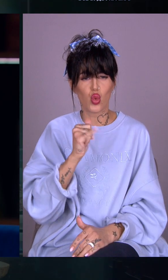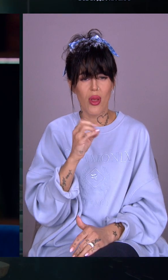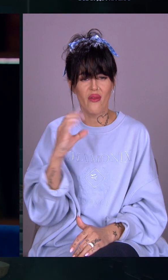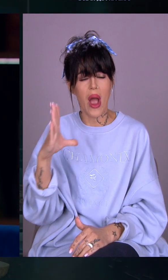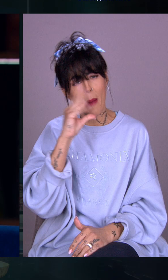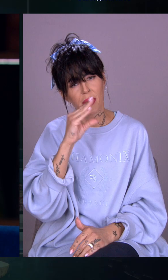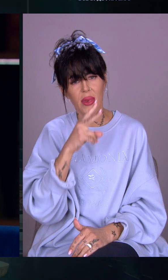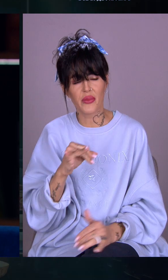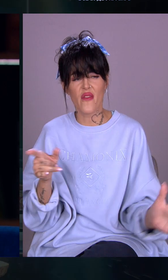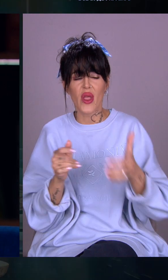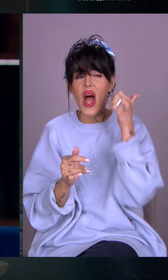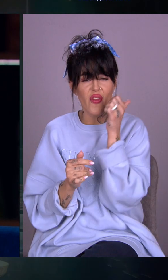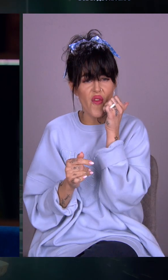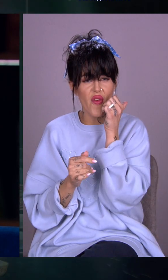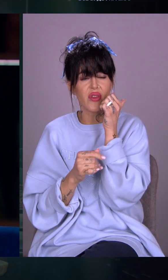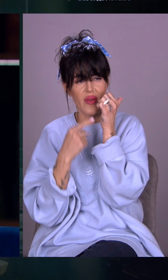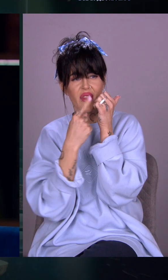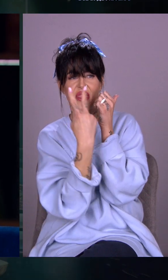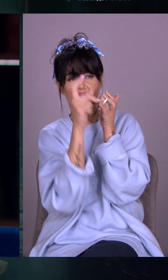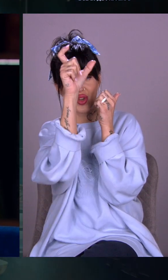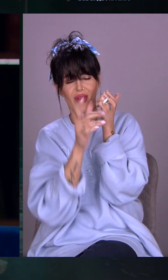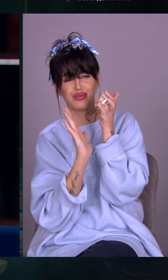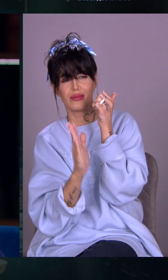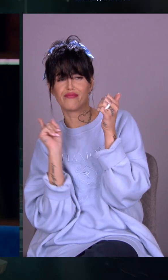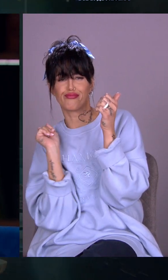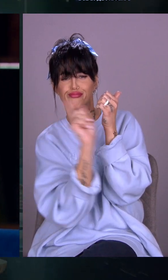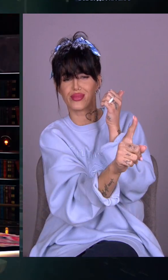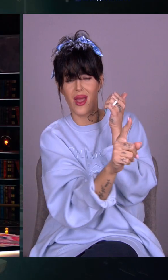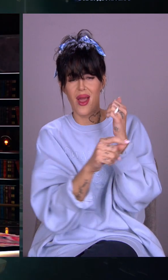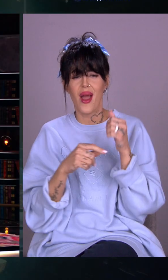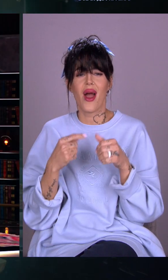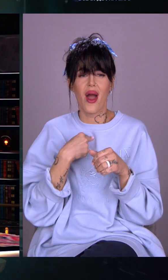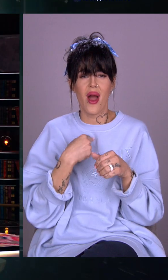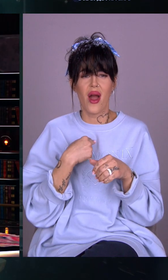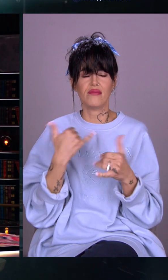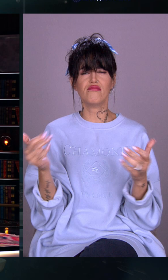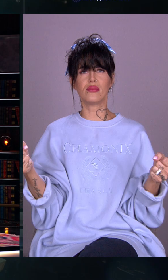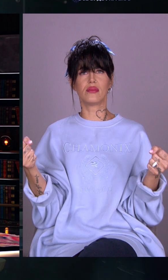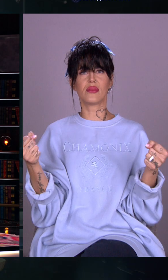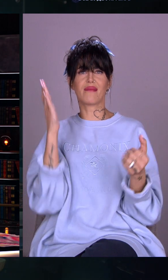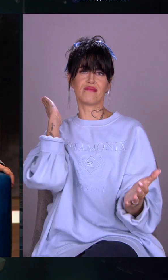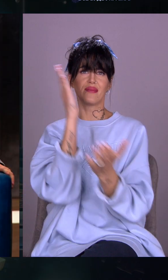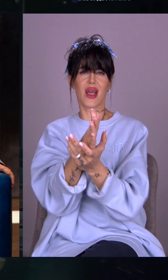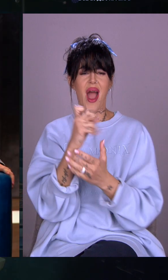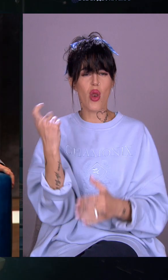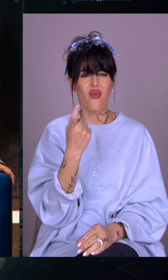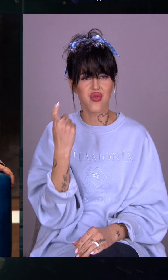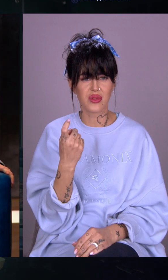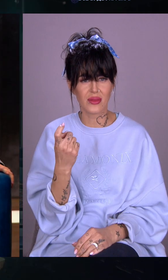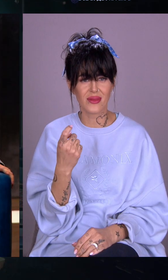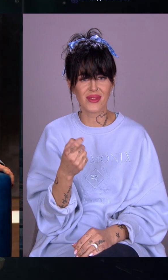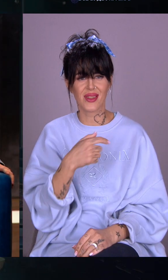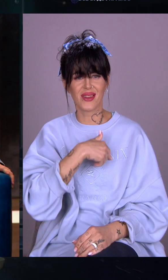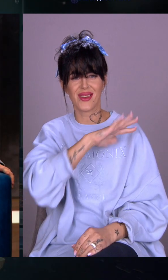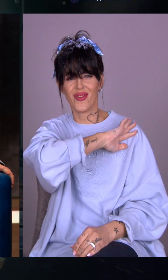вони по ходу по рації передали, що їдуть два дебіла. І ми отакі влітаємо в Харків. Влітаємо в Харків. Всі дійшли.